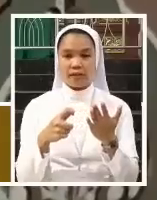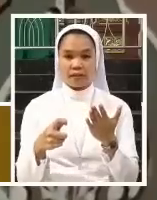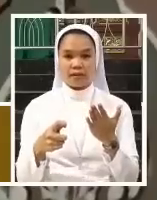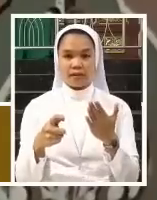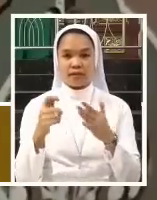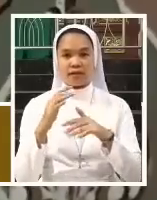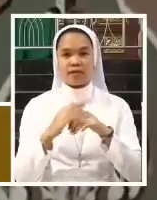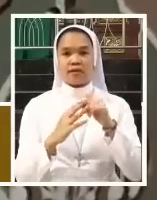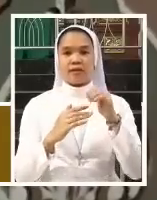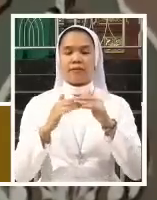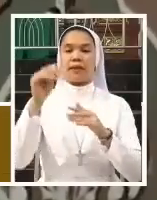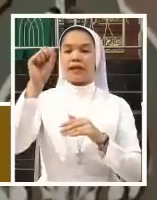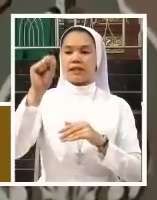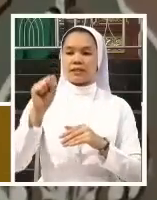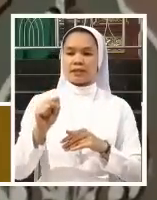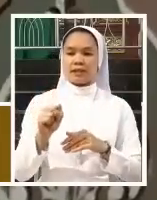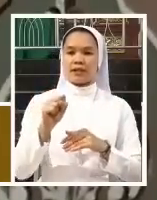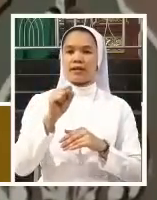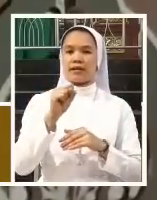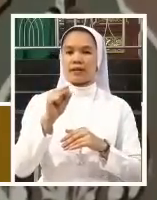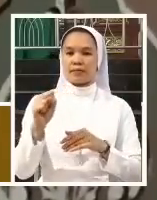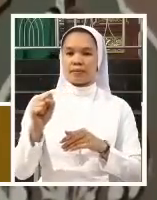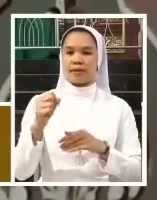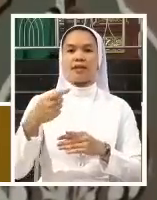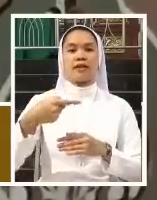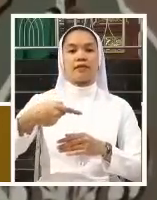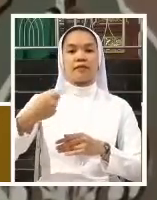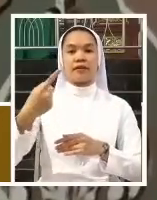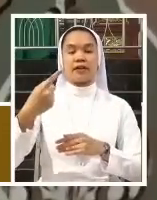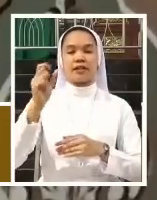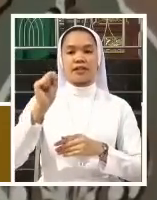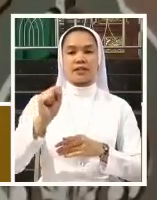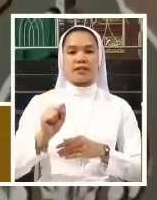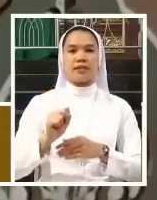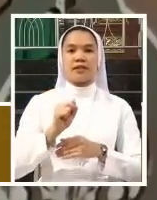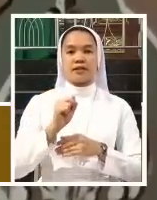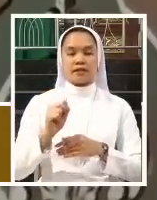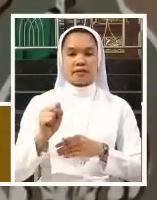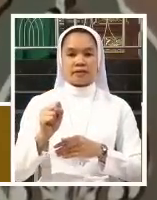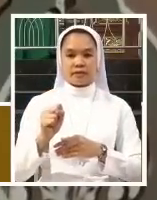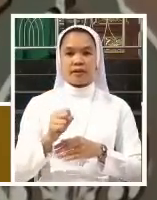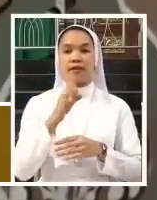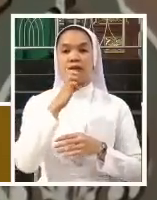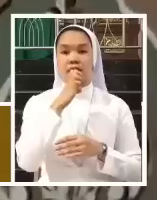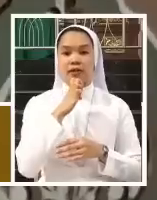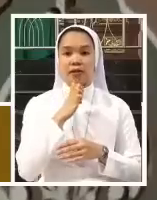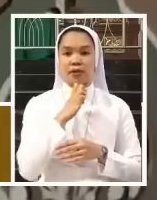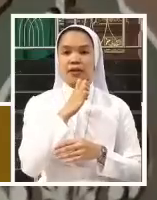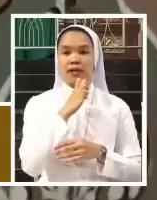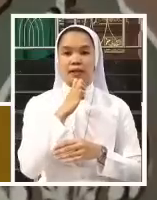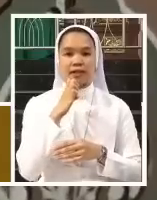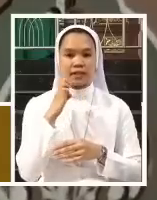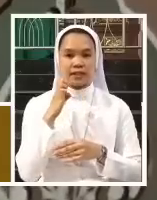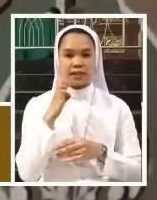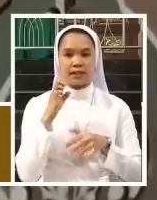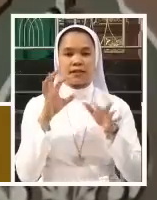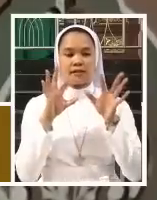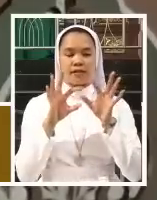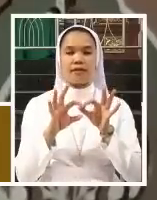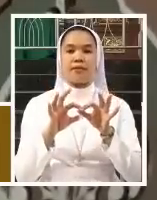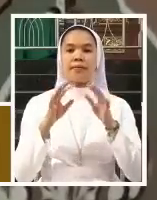mga sakramento, ang enot na sakramento, ang Eucharistia, the sacrament